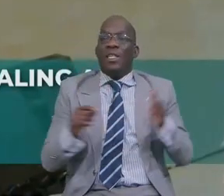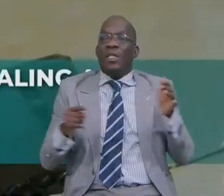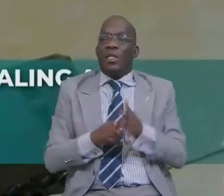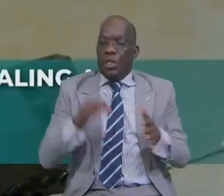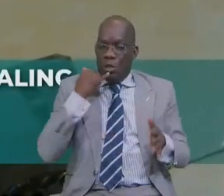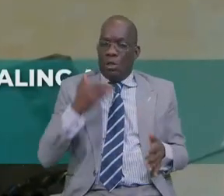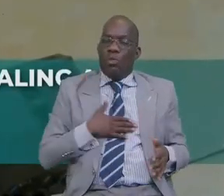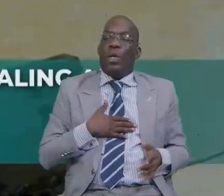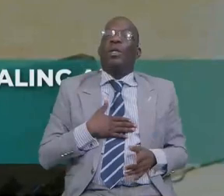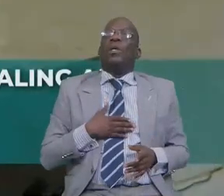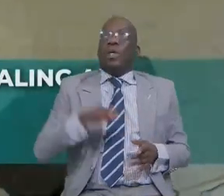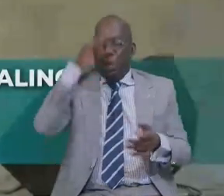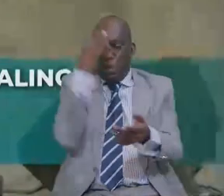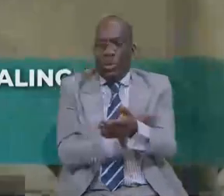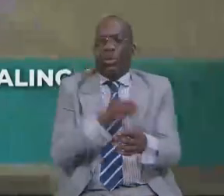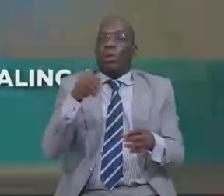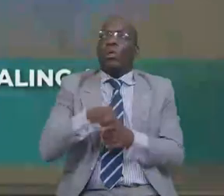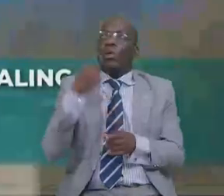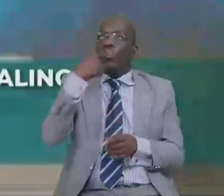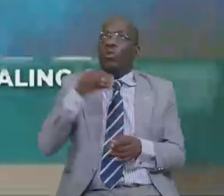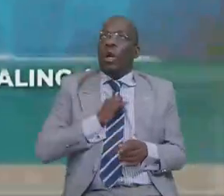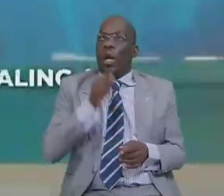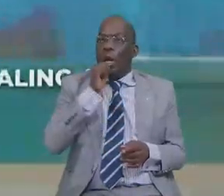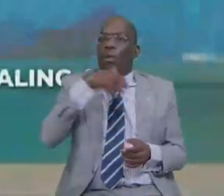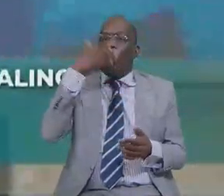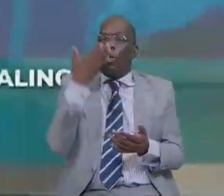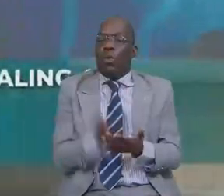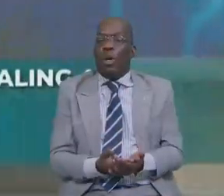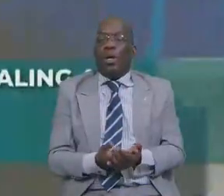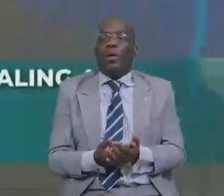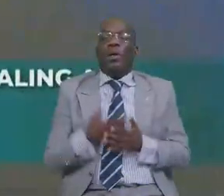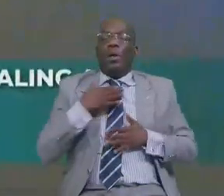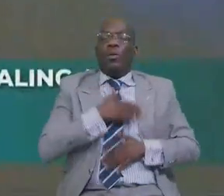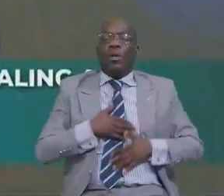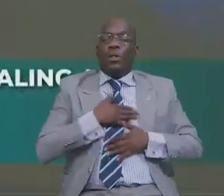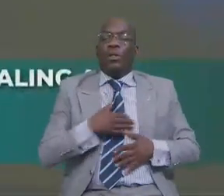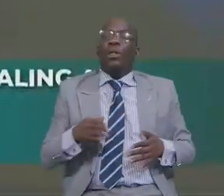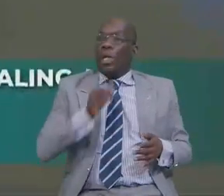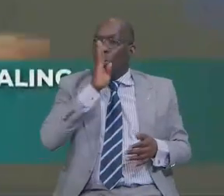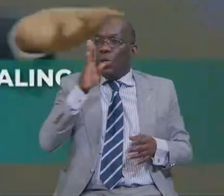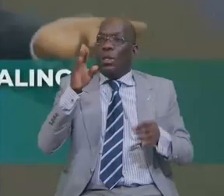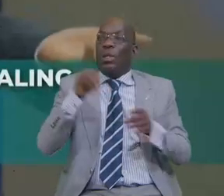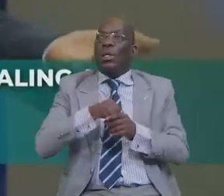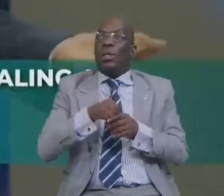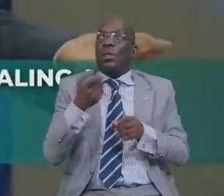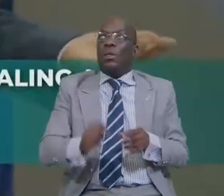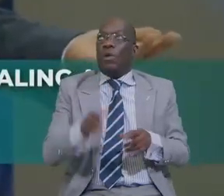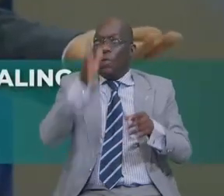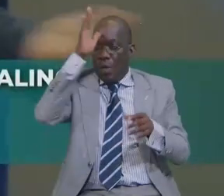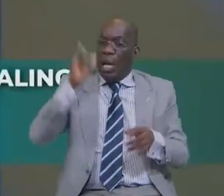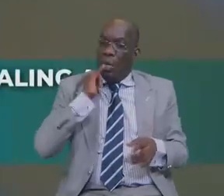Voici mon fils bien-aimé en qui je prends plaisir. Étant dans le Père,